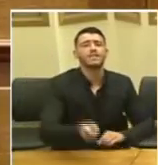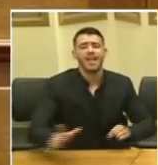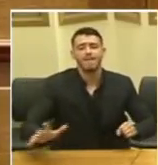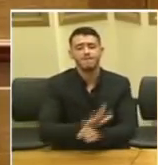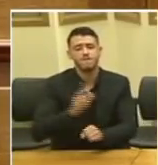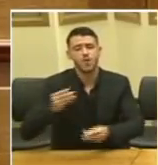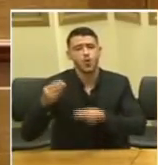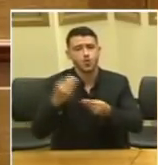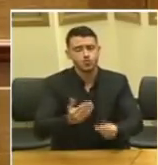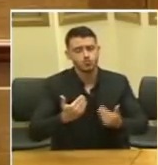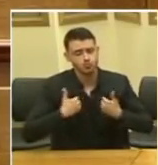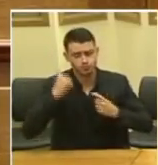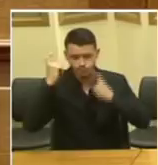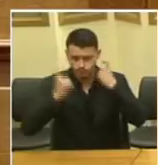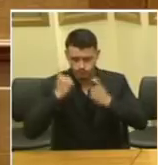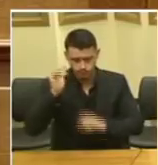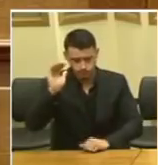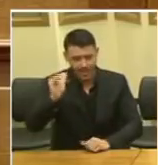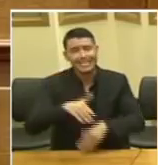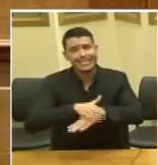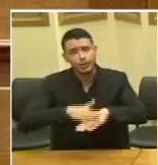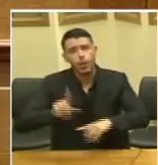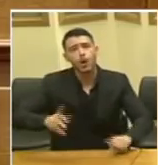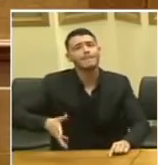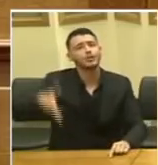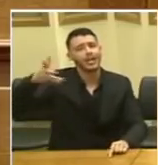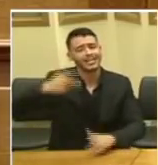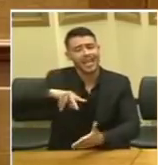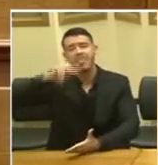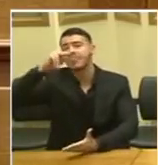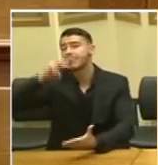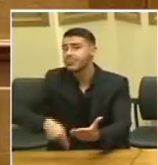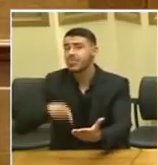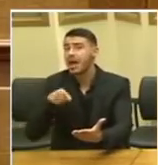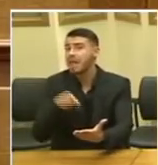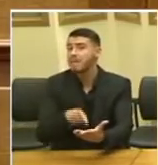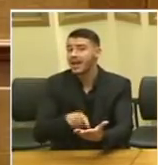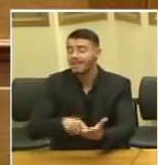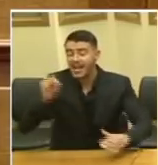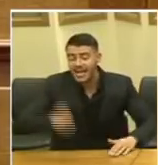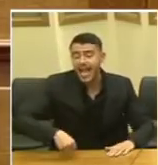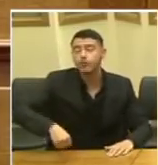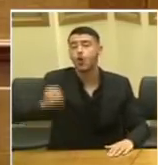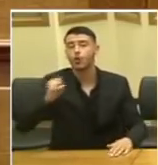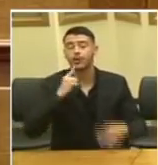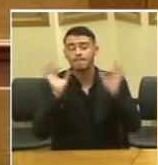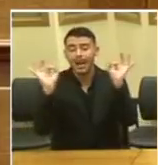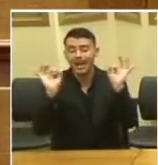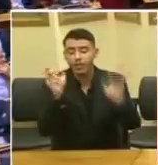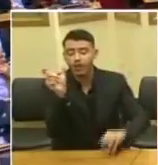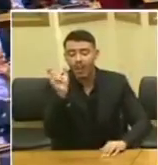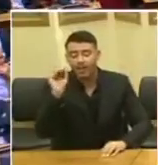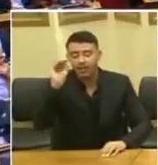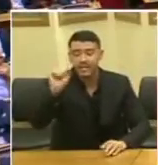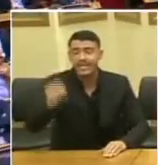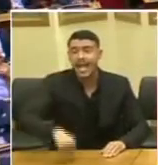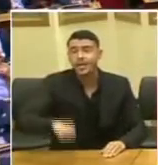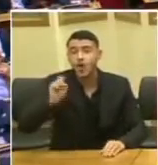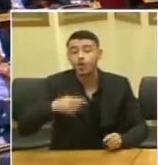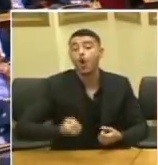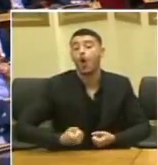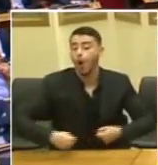Ερωτώ, θα την υπέραθε τη συμφωνία αυτή με την παράδοση του όρου Μακεδονία, ναι ή όχι? Όχι.